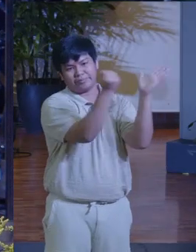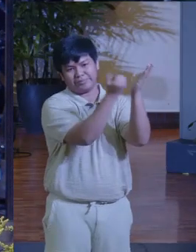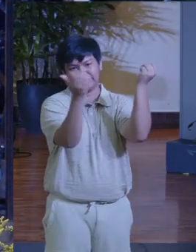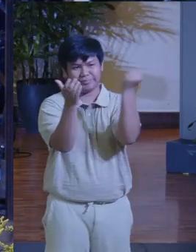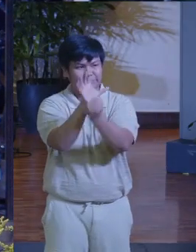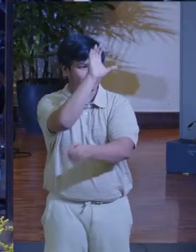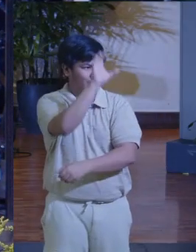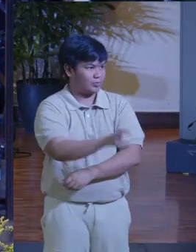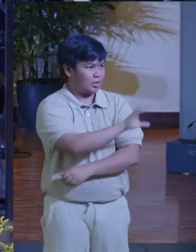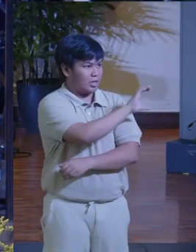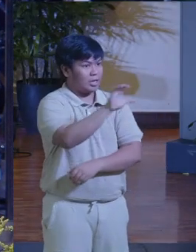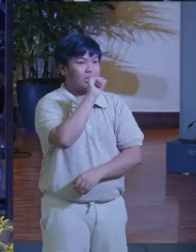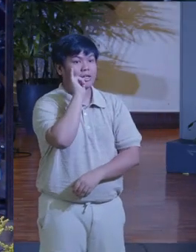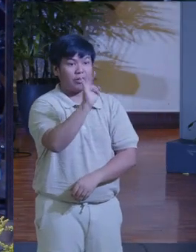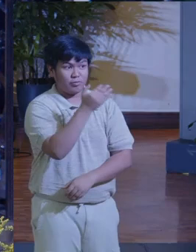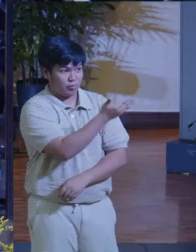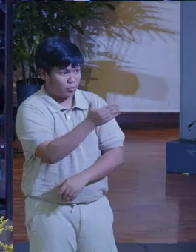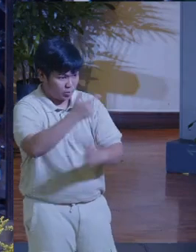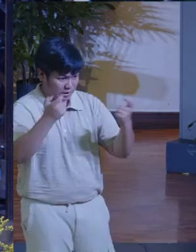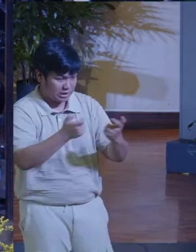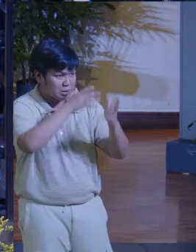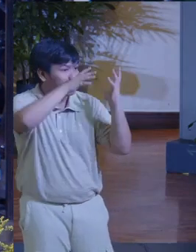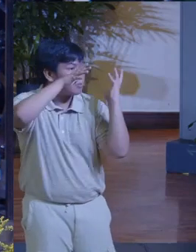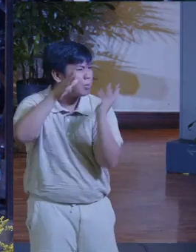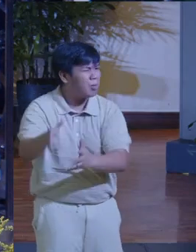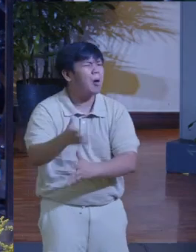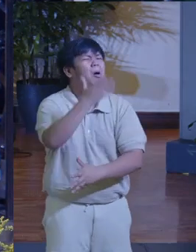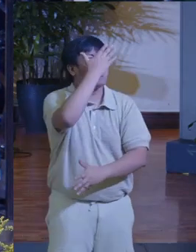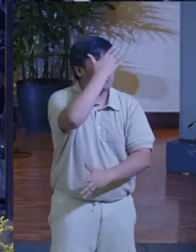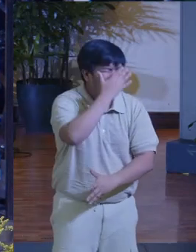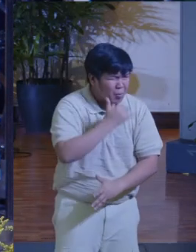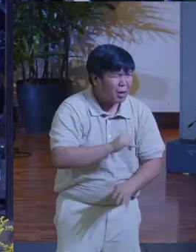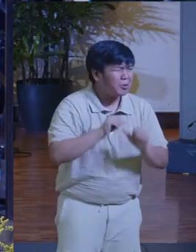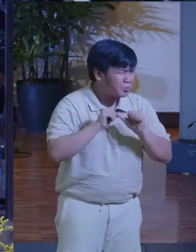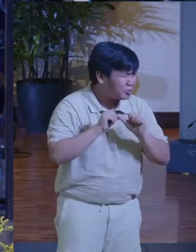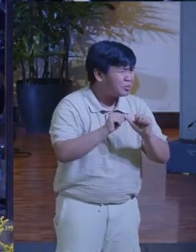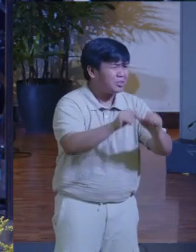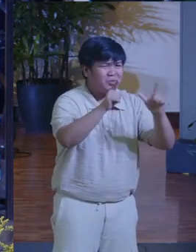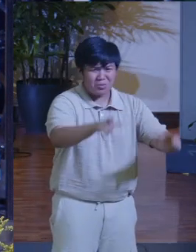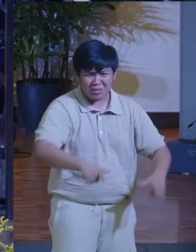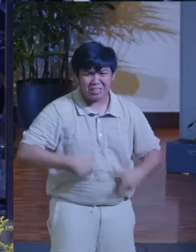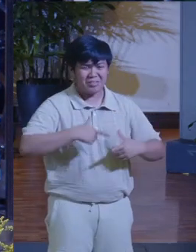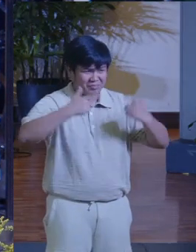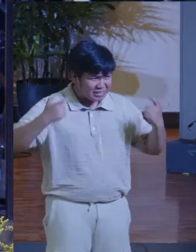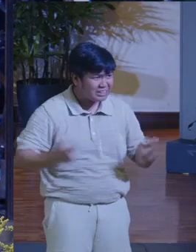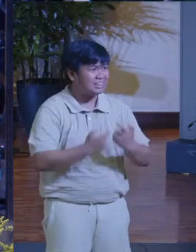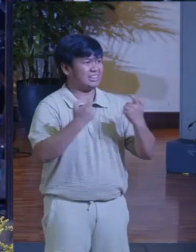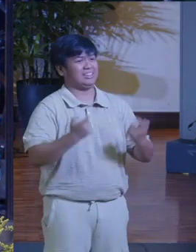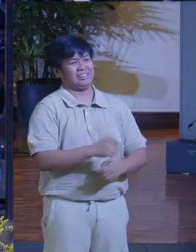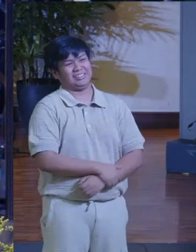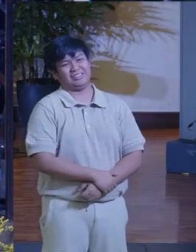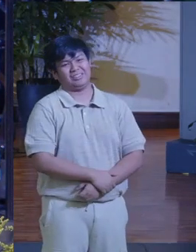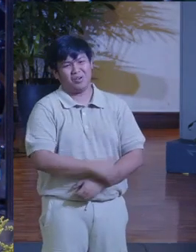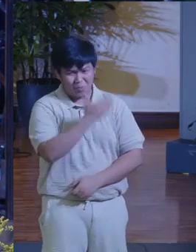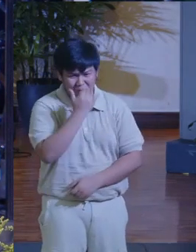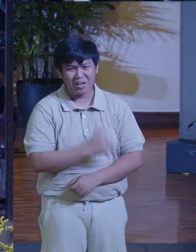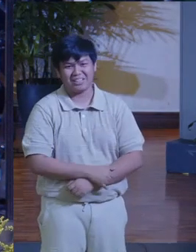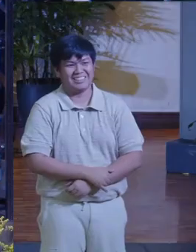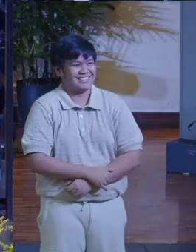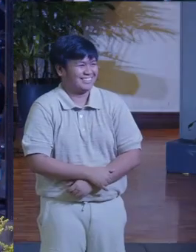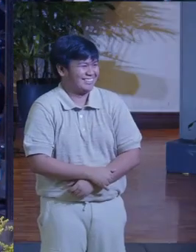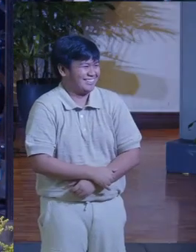So kung kayo'y patay na, bakit pa kayo mamumuhay sa kasalanan? Yun ang sinasabi